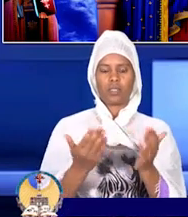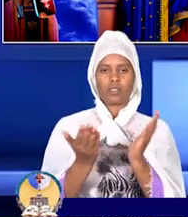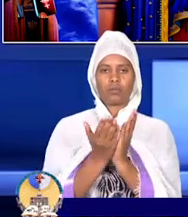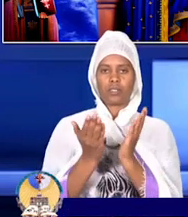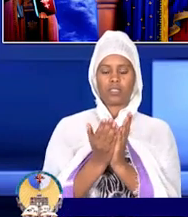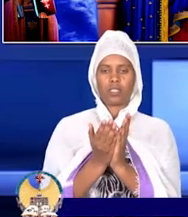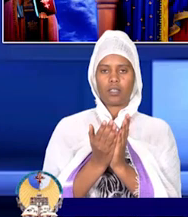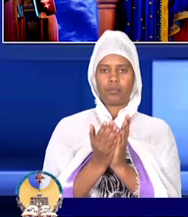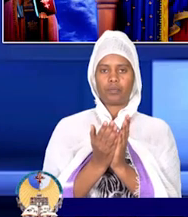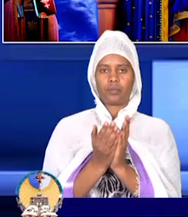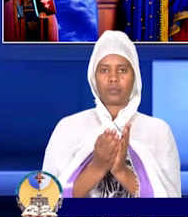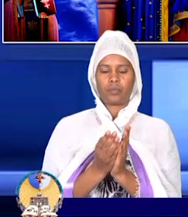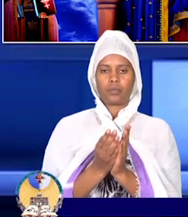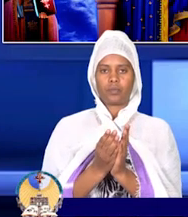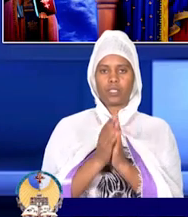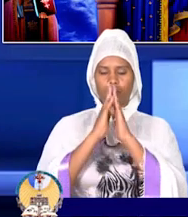መጽሓፍ ጌርና ትምህርትና